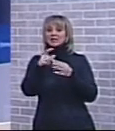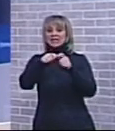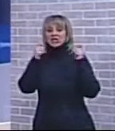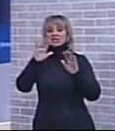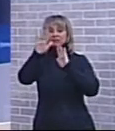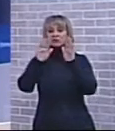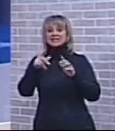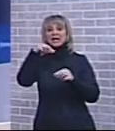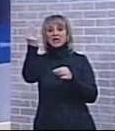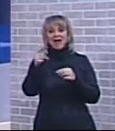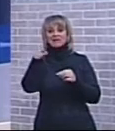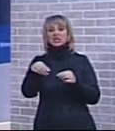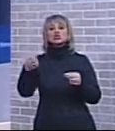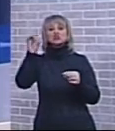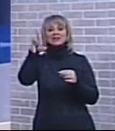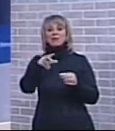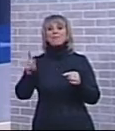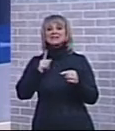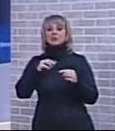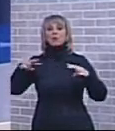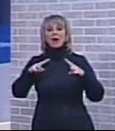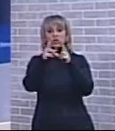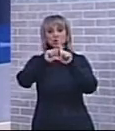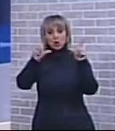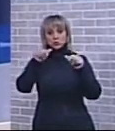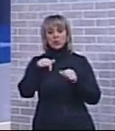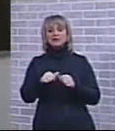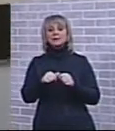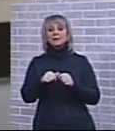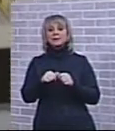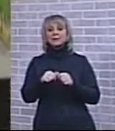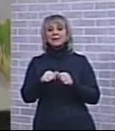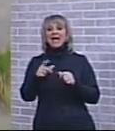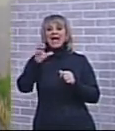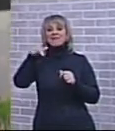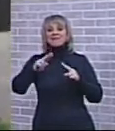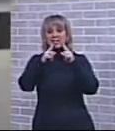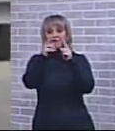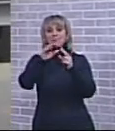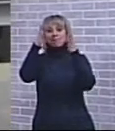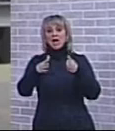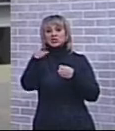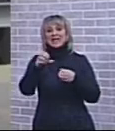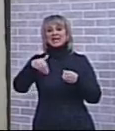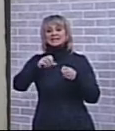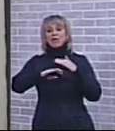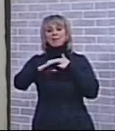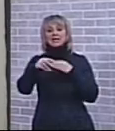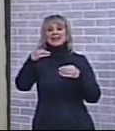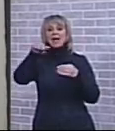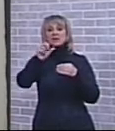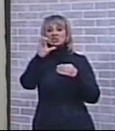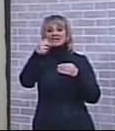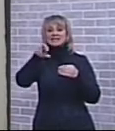открылась выставка графики «Шедевры мастеров Парижской школы». Эйфелева башня, Елисейские поля и набережная